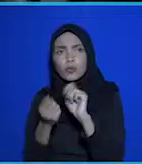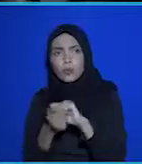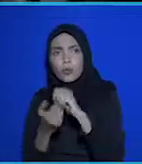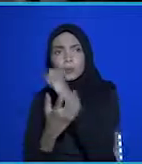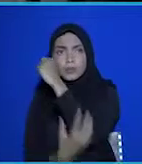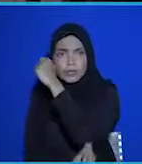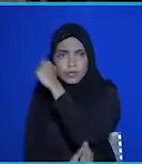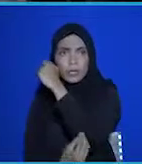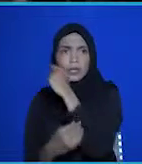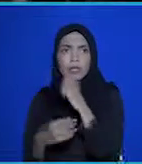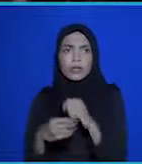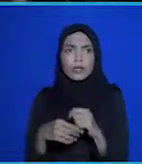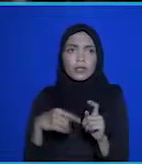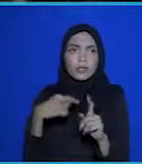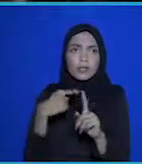kemudian